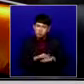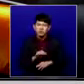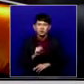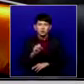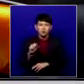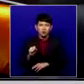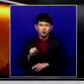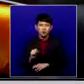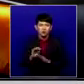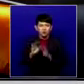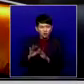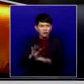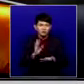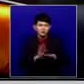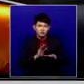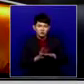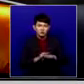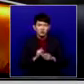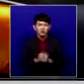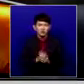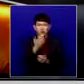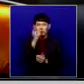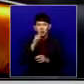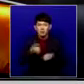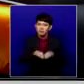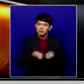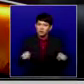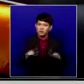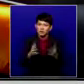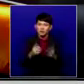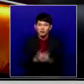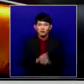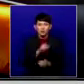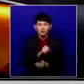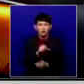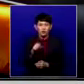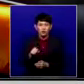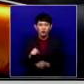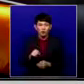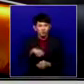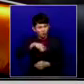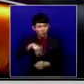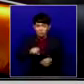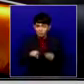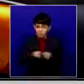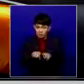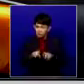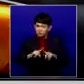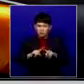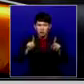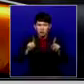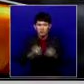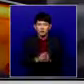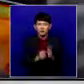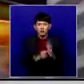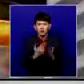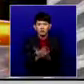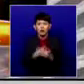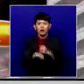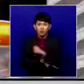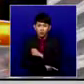ราบเรียนด้วยความเคารพครับว่ามันไม่มีมาตรฐานสำหรับส.ส.มันไม่เหมือนกันทุกคนนะครับไอ้เรื่องคอร์รัปชันนี่ท่านนาย